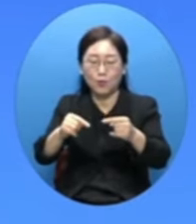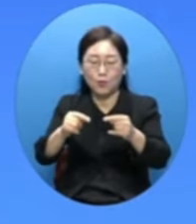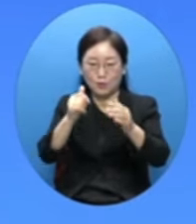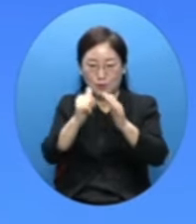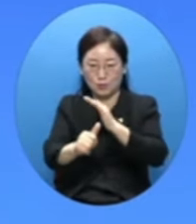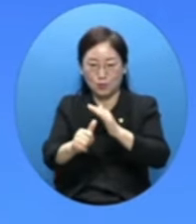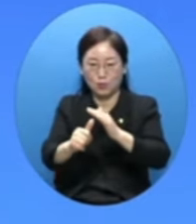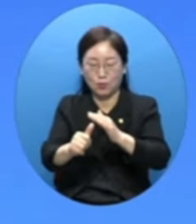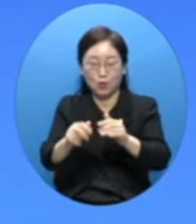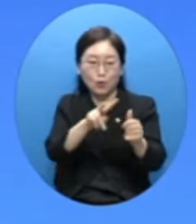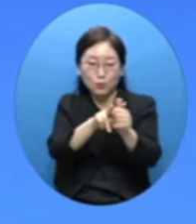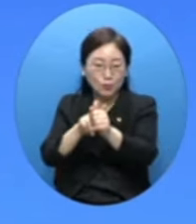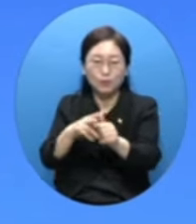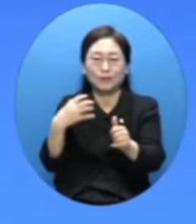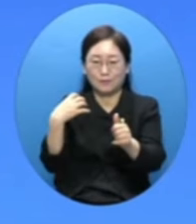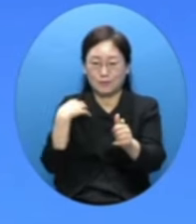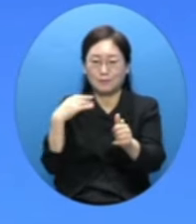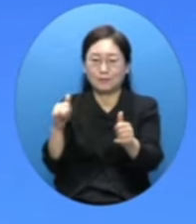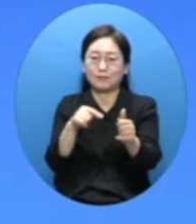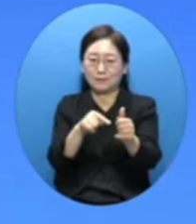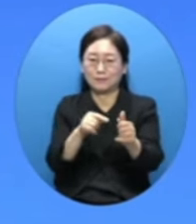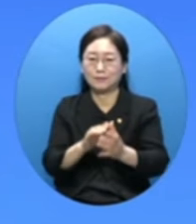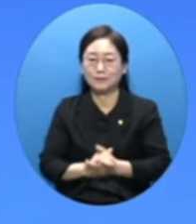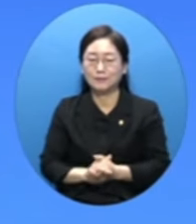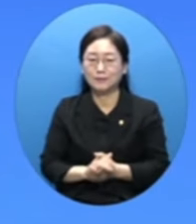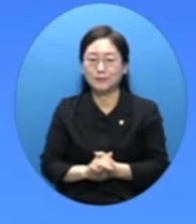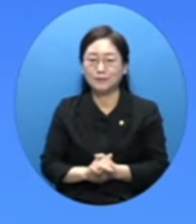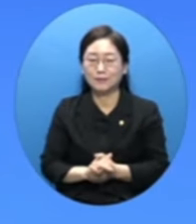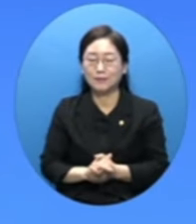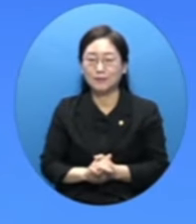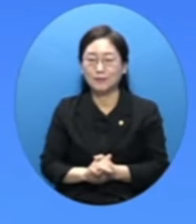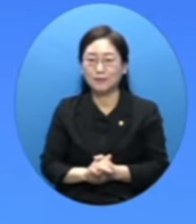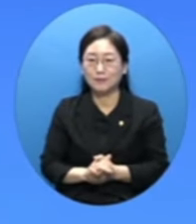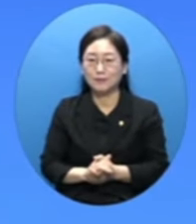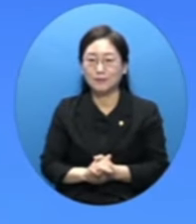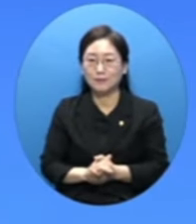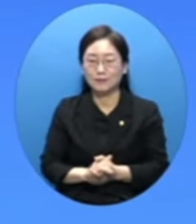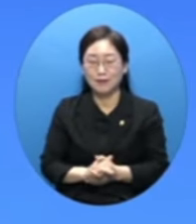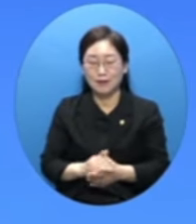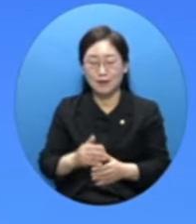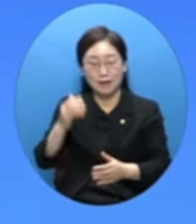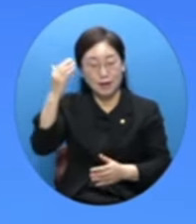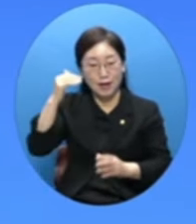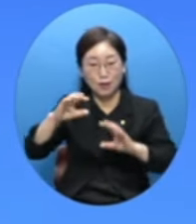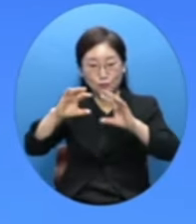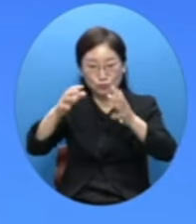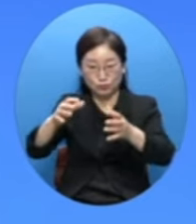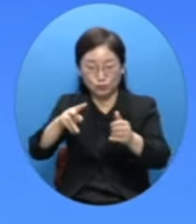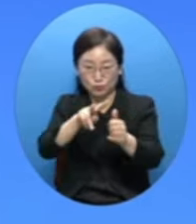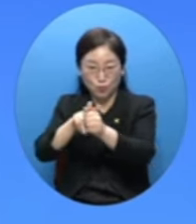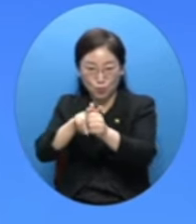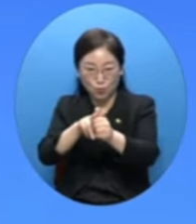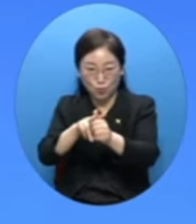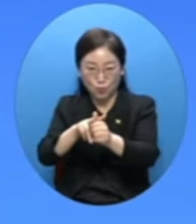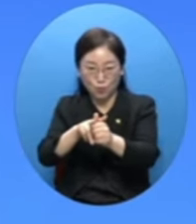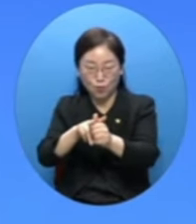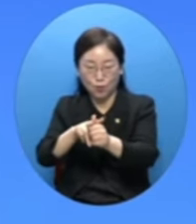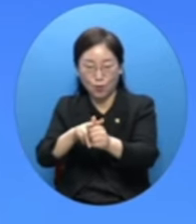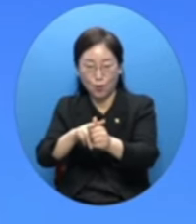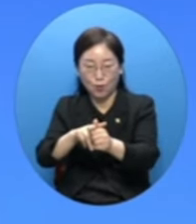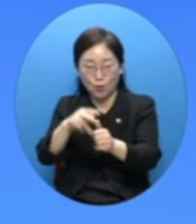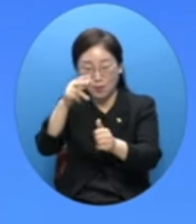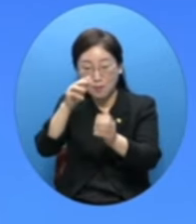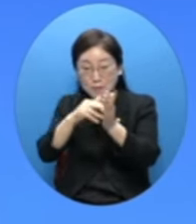외교관입니다 그 그래서 우리나라 국정원에 파견된 참사관 님이신데 제가